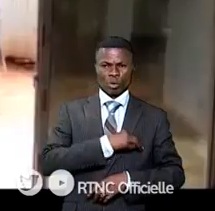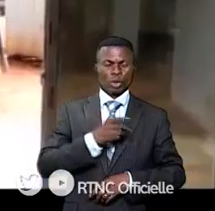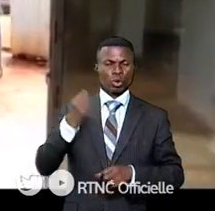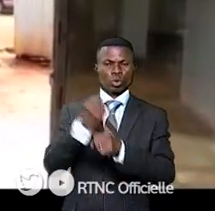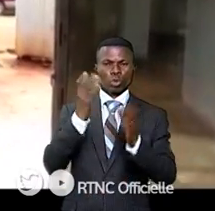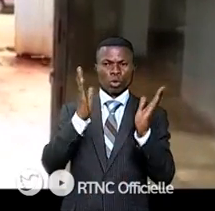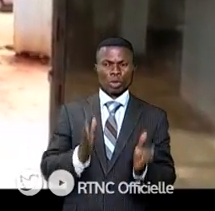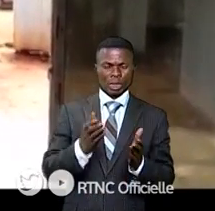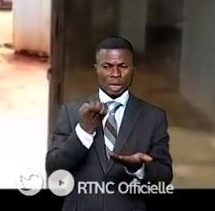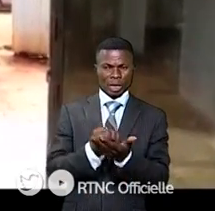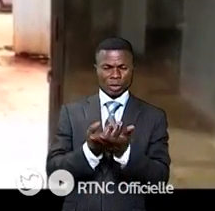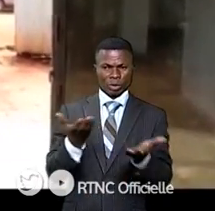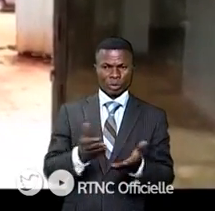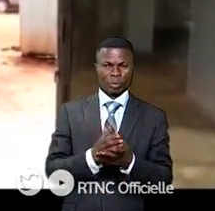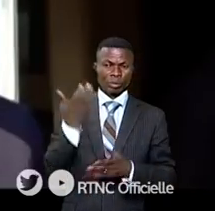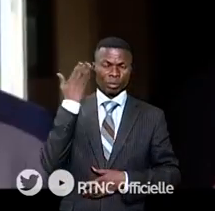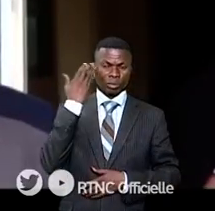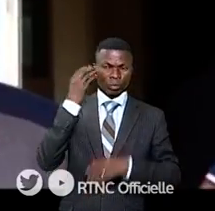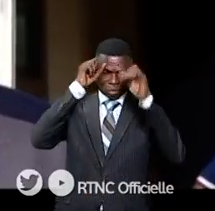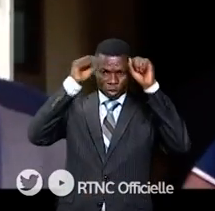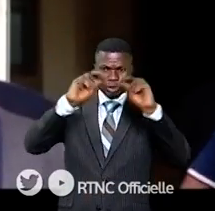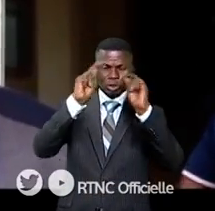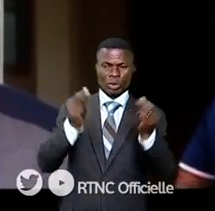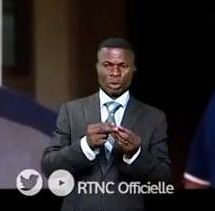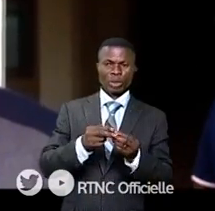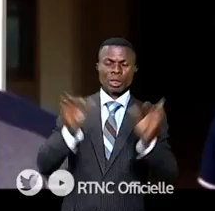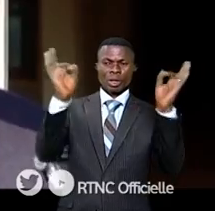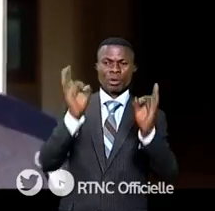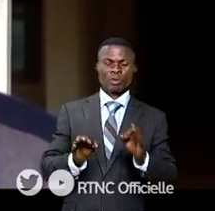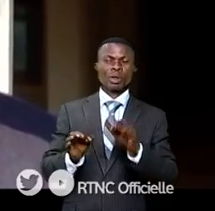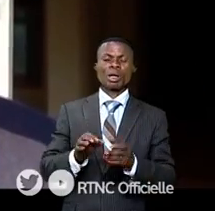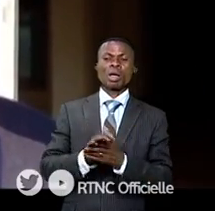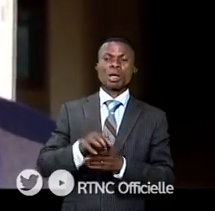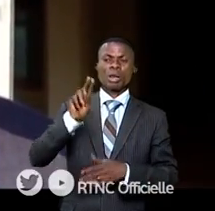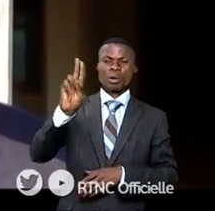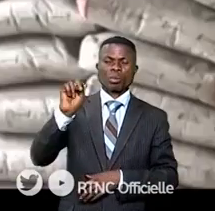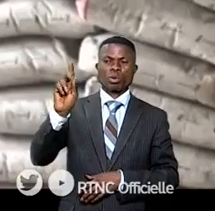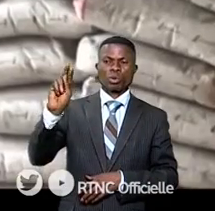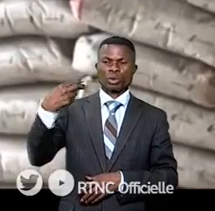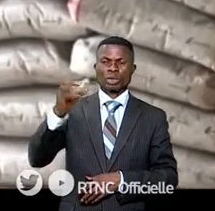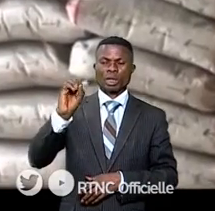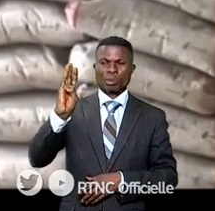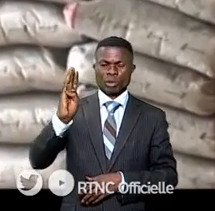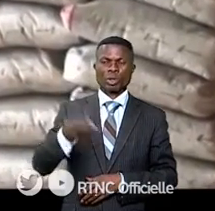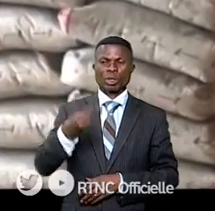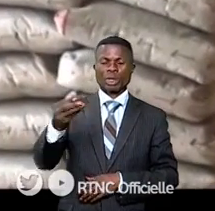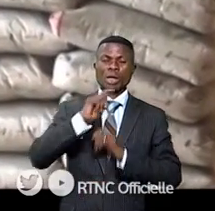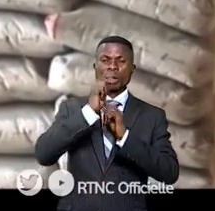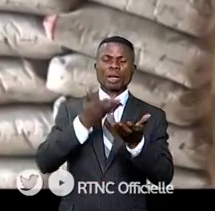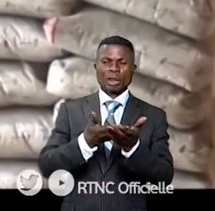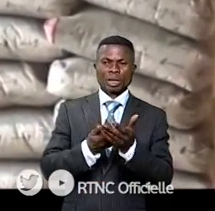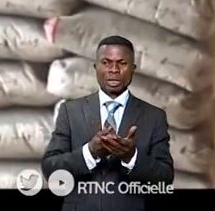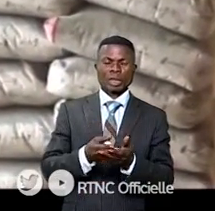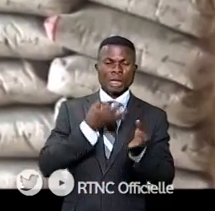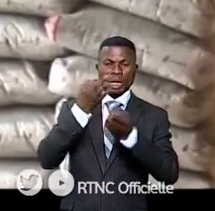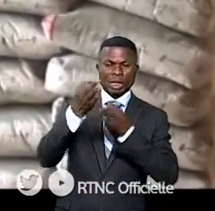économiques. Ce monsieur Richard Catalico, président de la COFEDEC sous Fédération de Butembo, qui a procédé à la remise officielle de ses dons et il